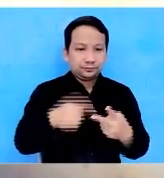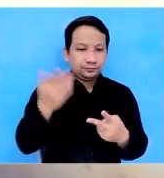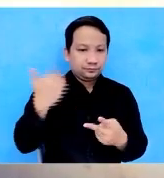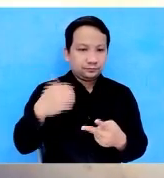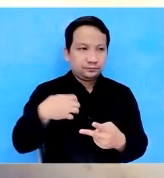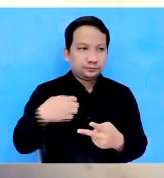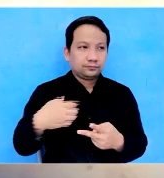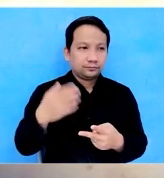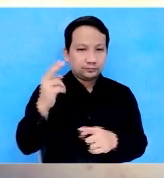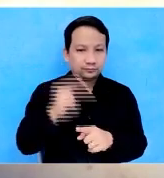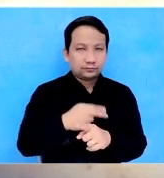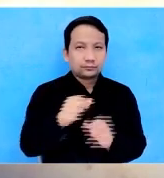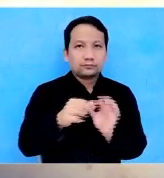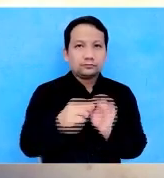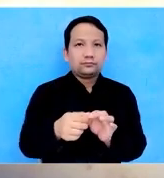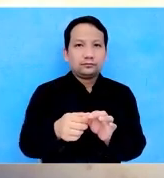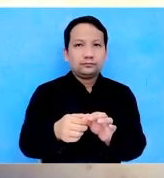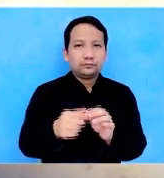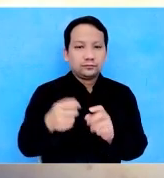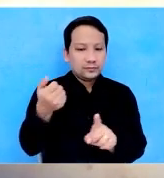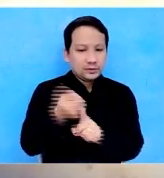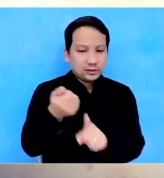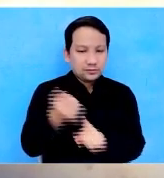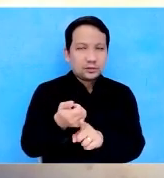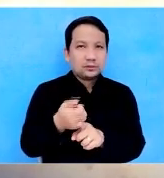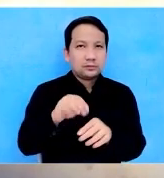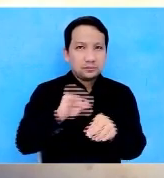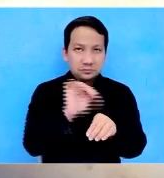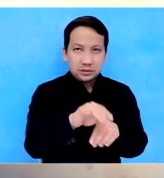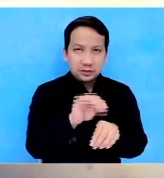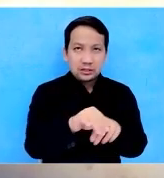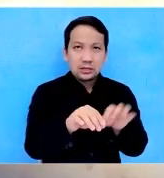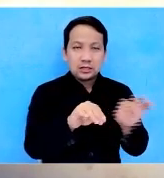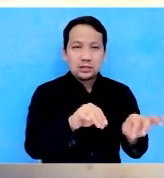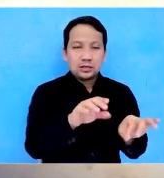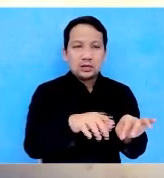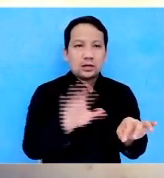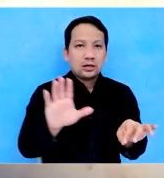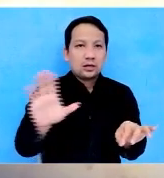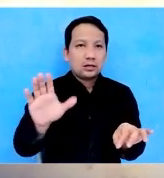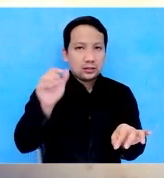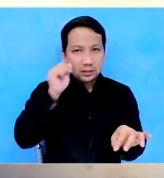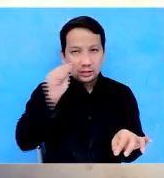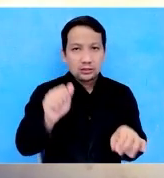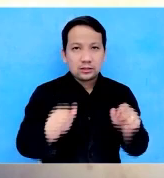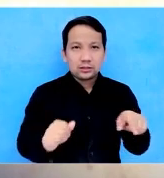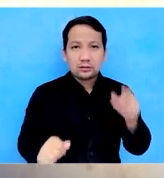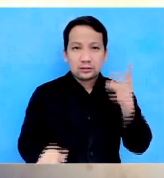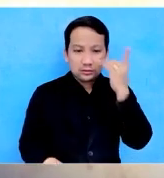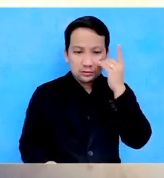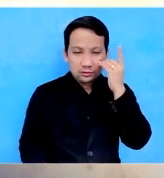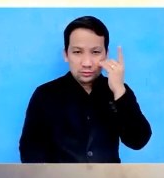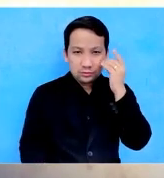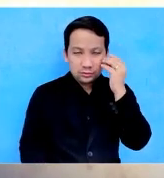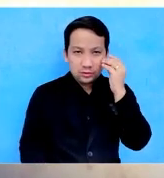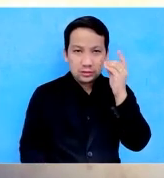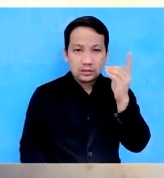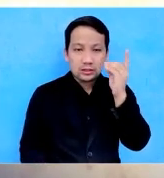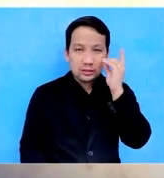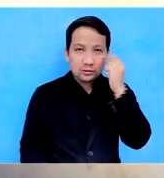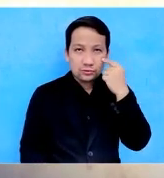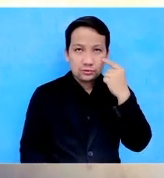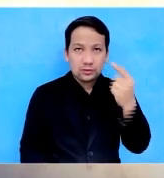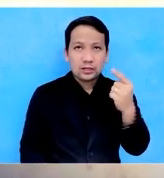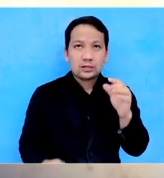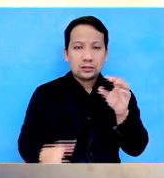noong Nobyembre sa pag-torture at pagtatanim ng ebidensya laban kina Arnaiz at De Guzman. Kasagsagan ng